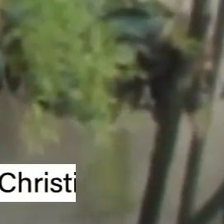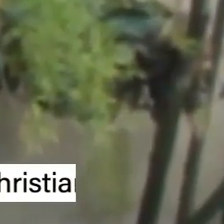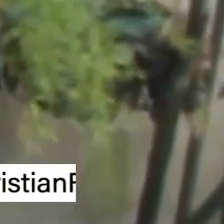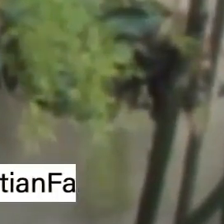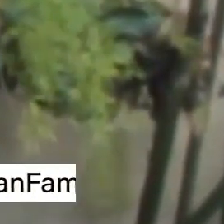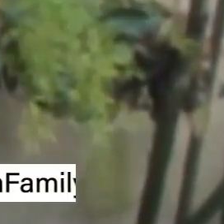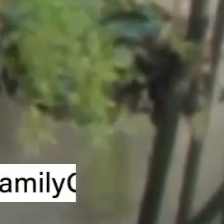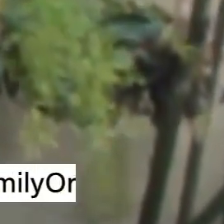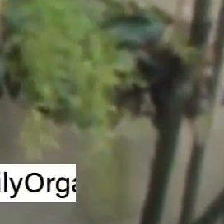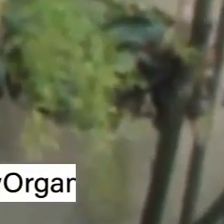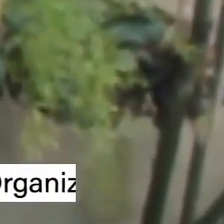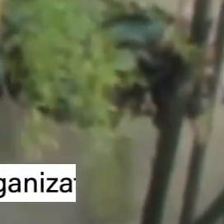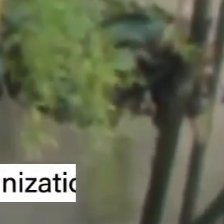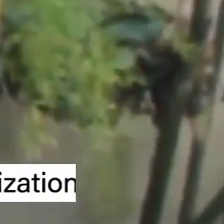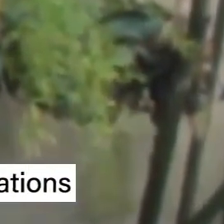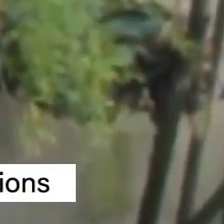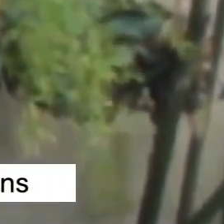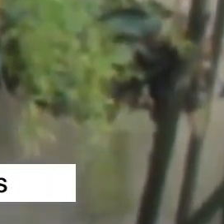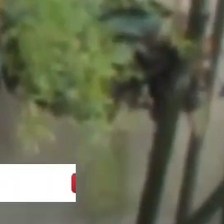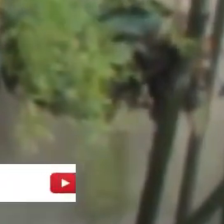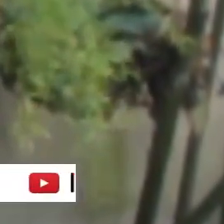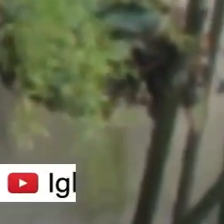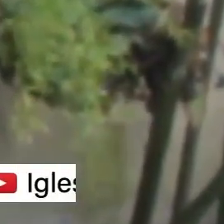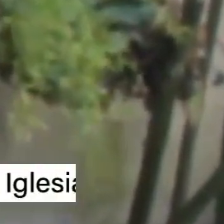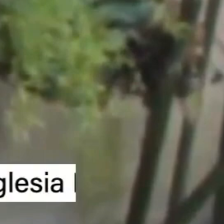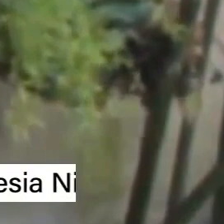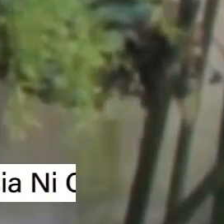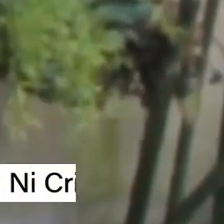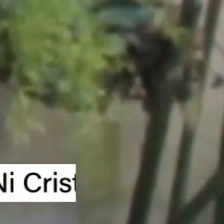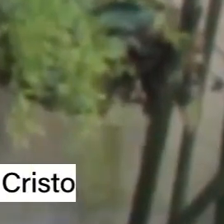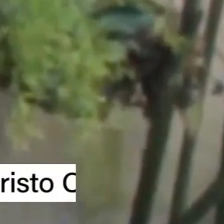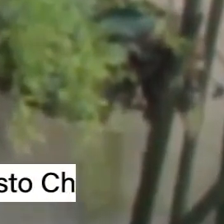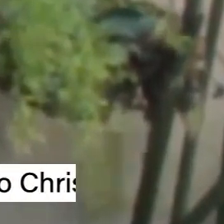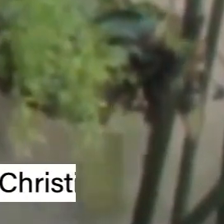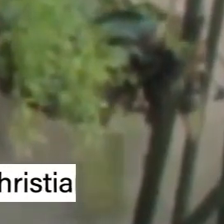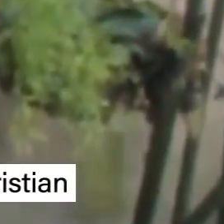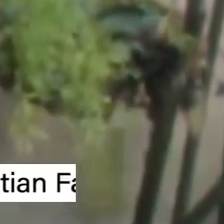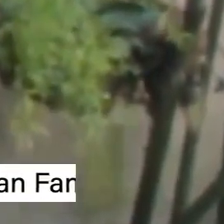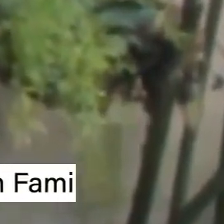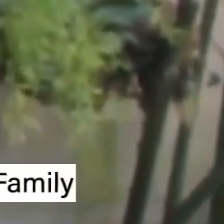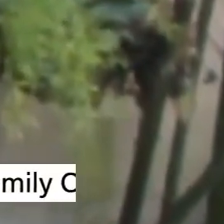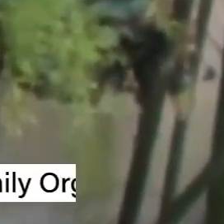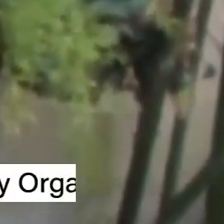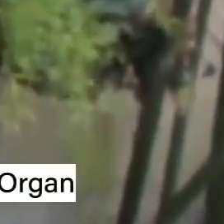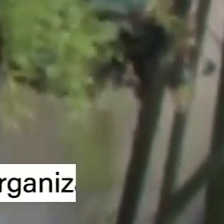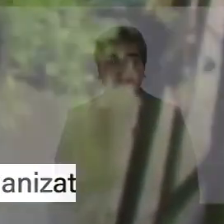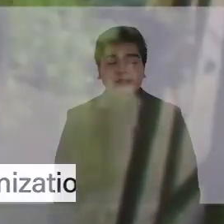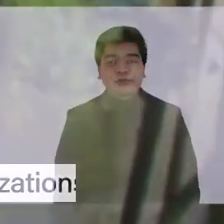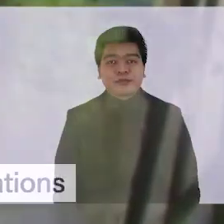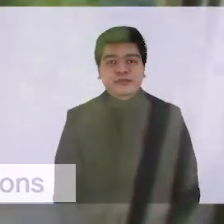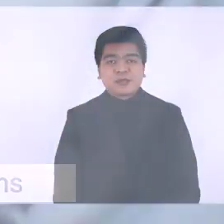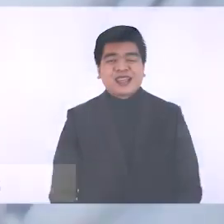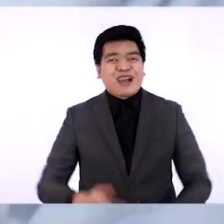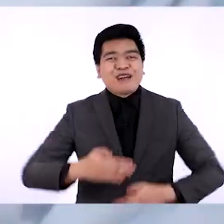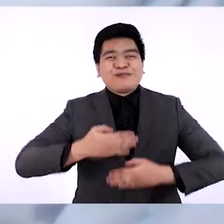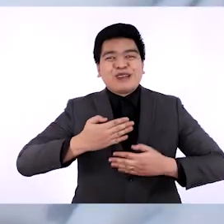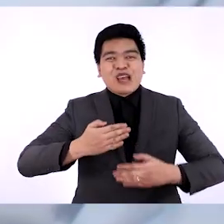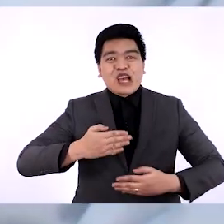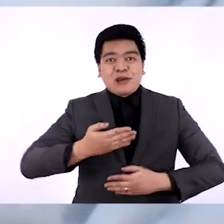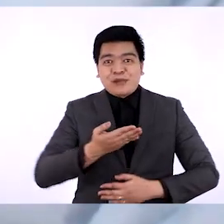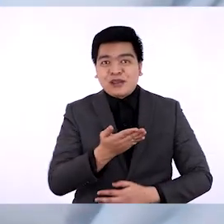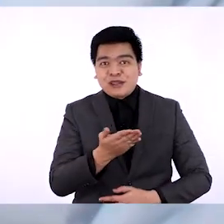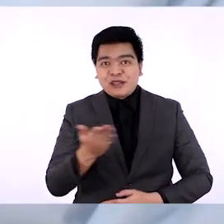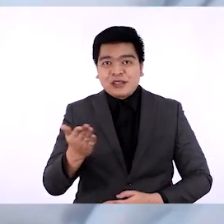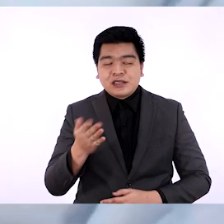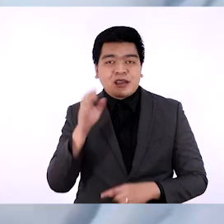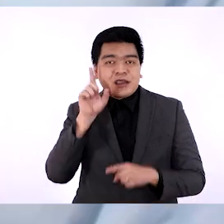East, expresses our thanks for giving us foods and basic needs. Thank you and we love you po. Galak na galak